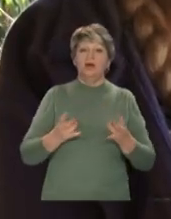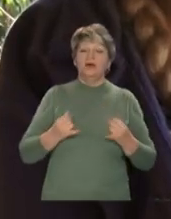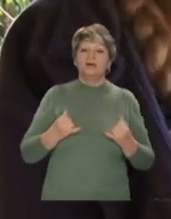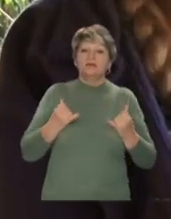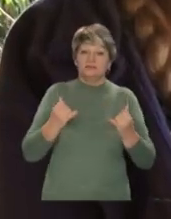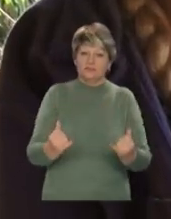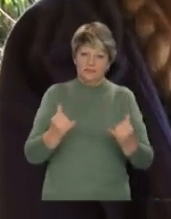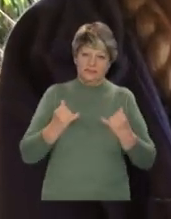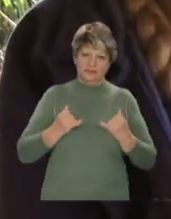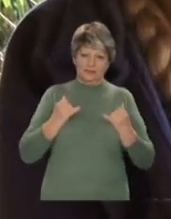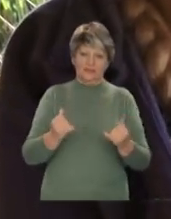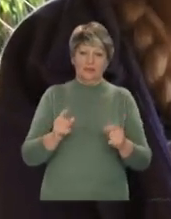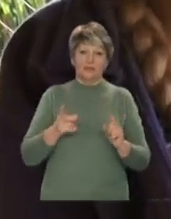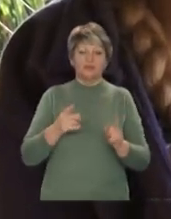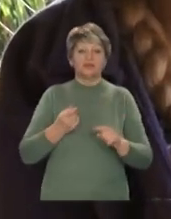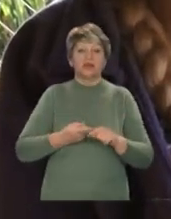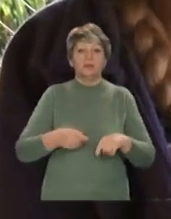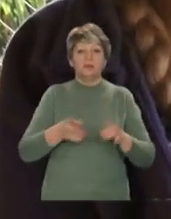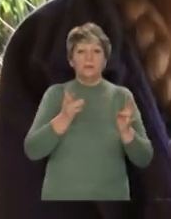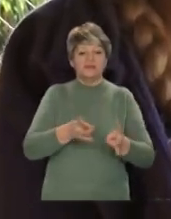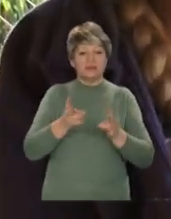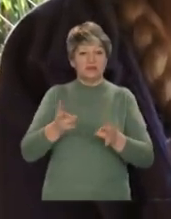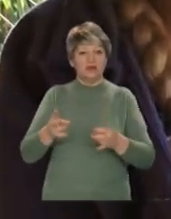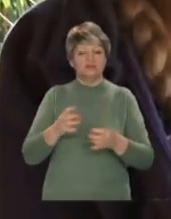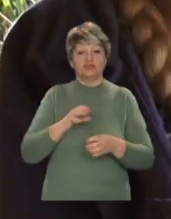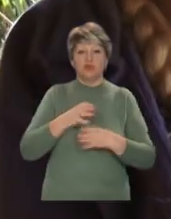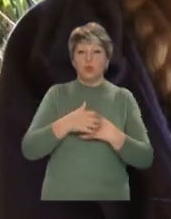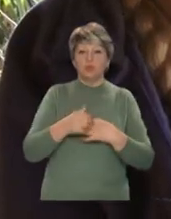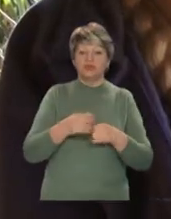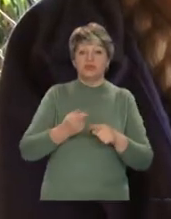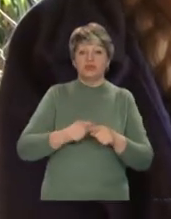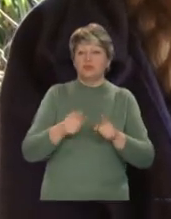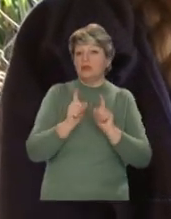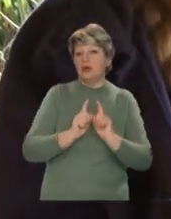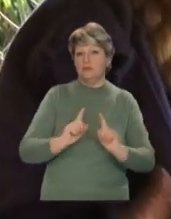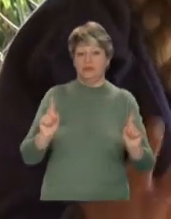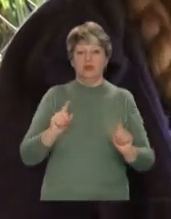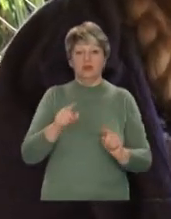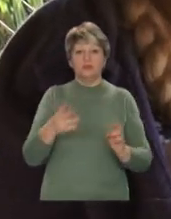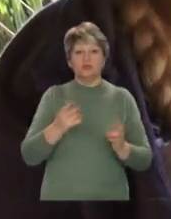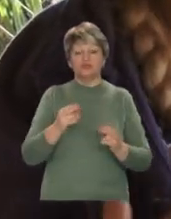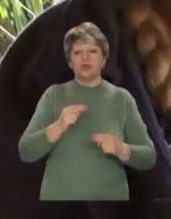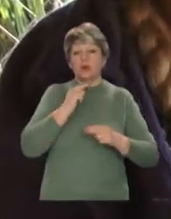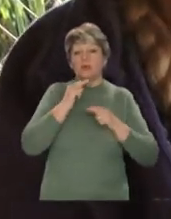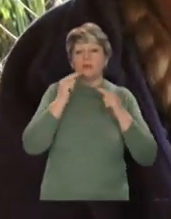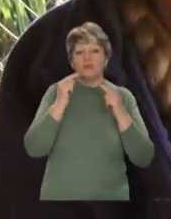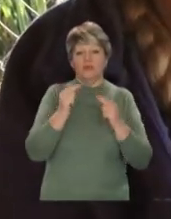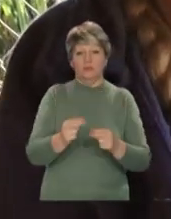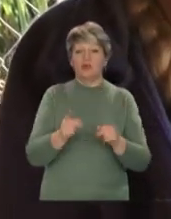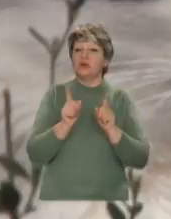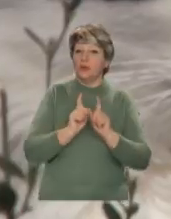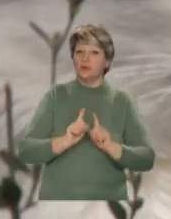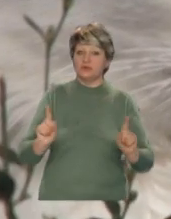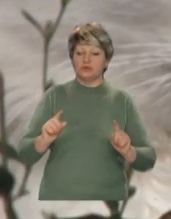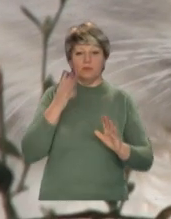именно трепетное, потому что вот такие пострадавшие животные, это необычные, им нужен особое тепло, особое понимание